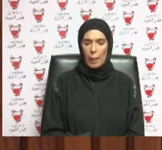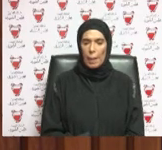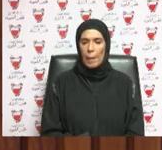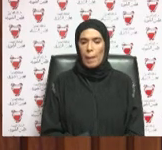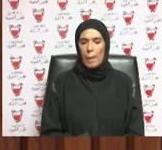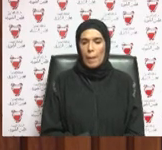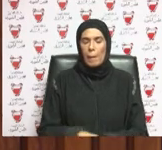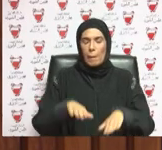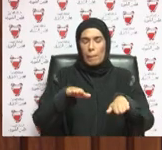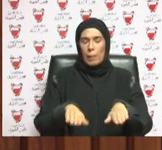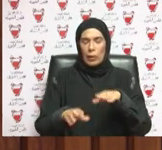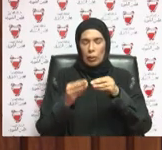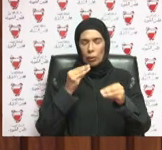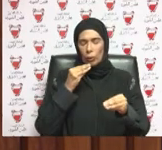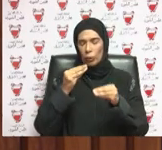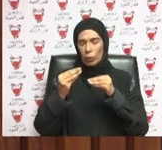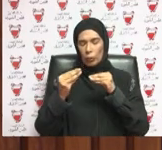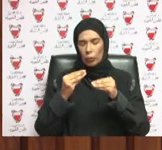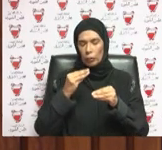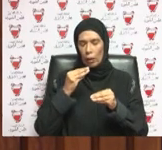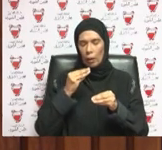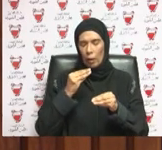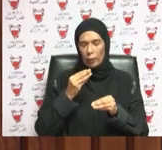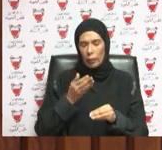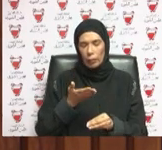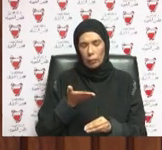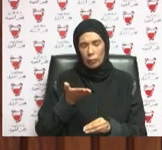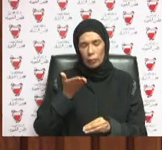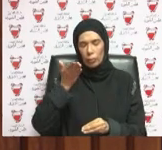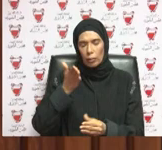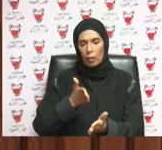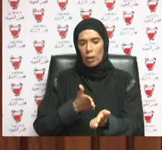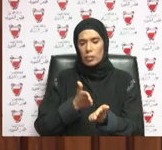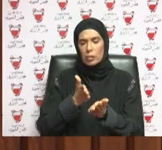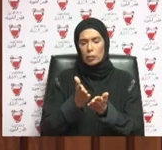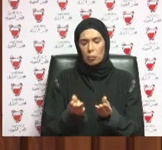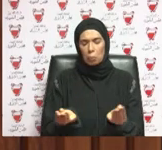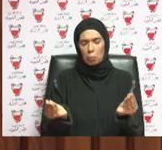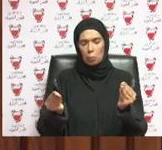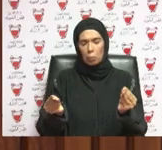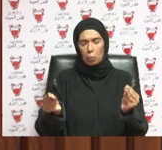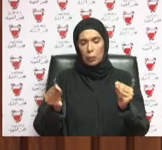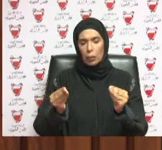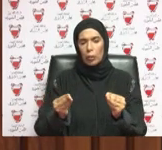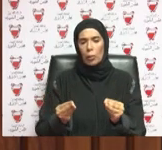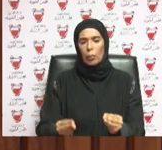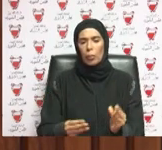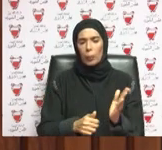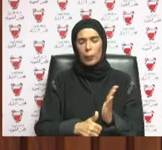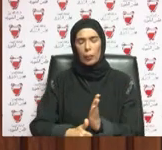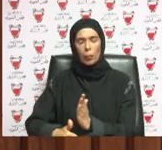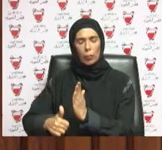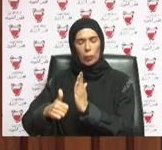إن مجلس الشورى يقف إكبارا وإجلالا للمسيرة الحافلة التي قادها